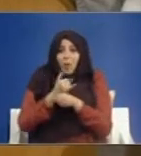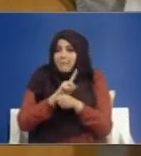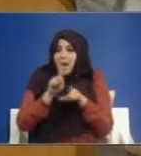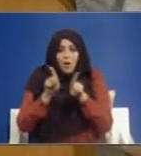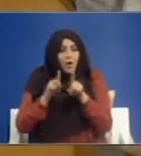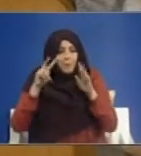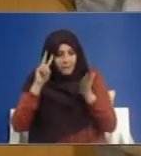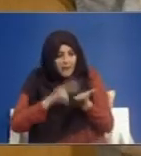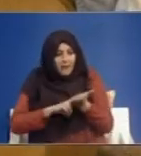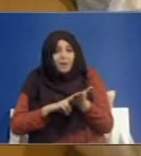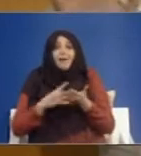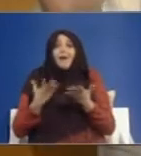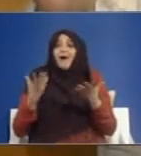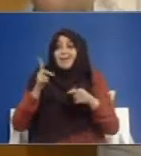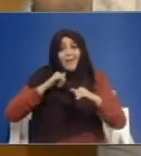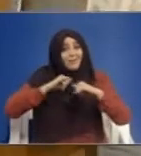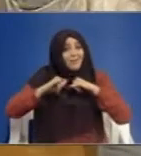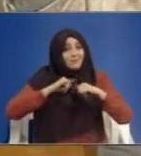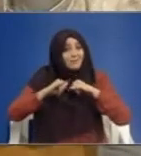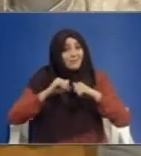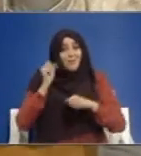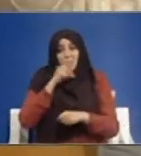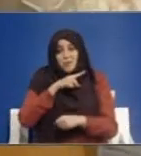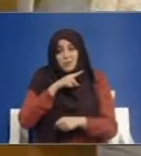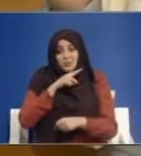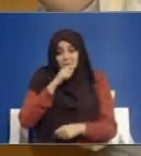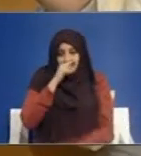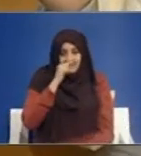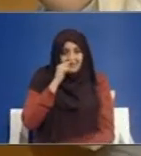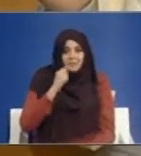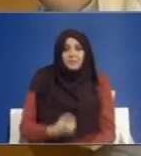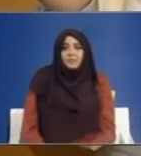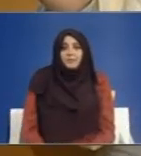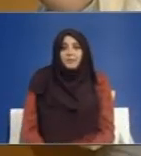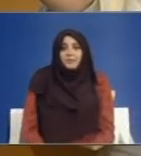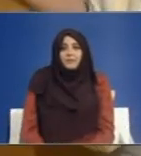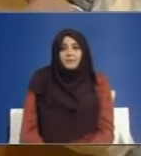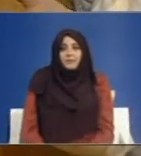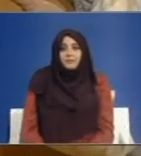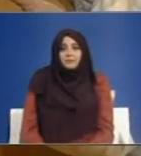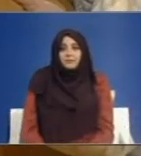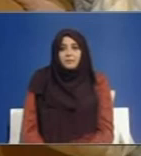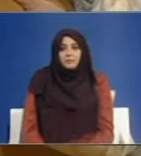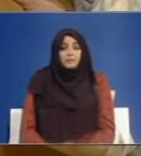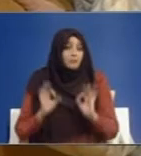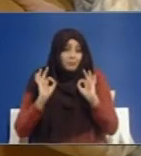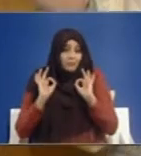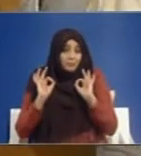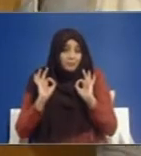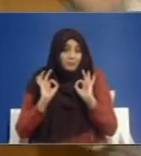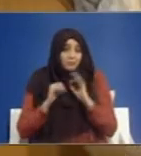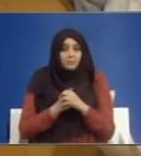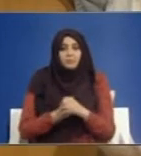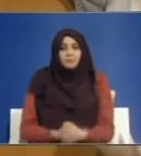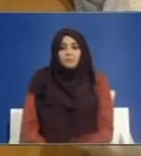خالف الحقيقة في الواقع فهو كذب وتزوير. ايه هكذا ولا لا؟ ايه صح.